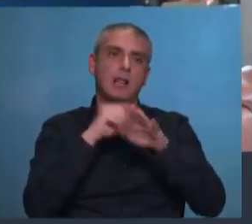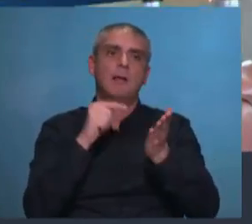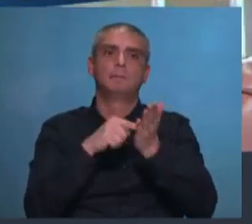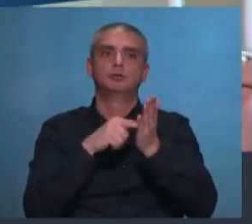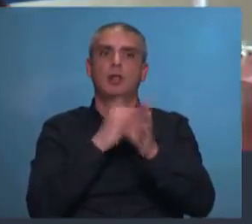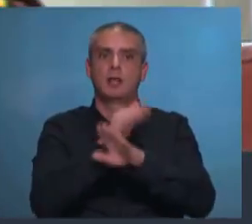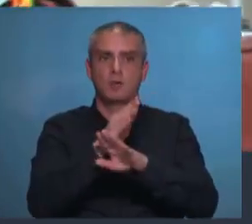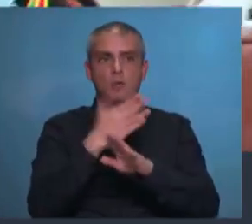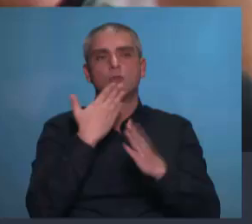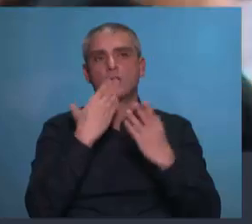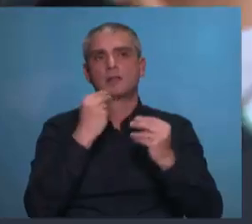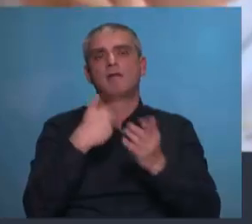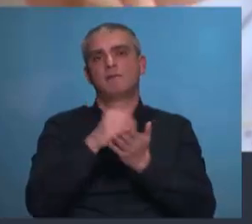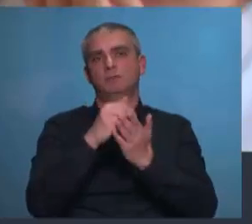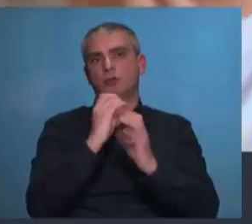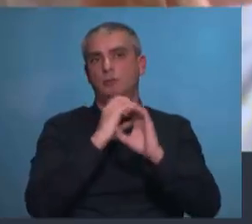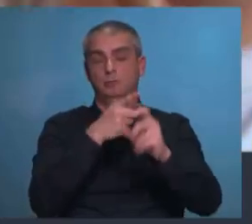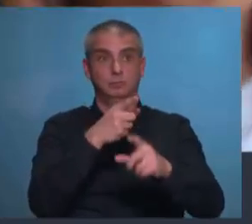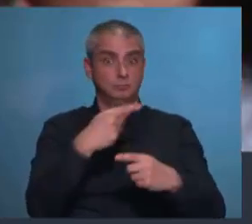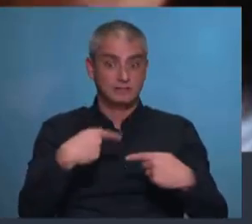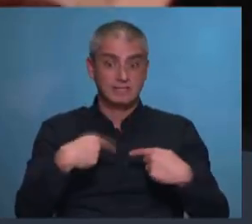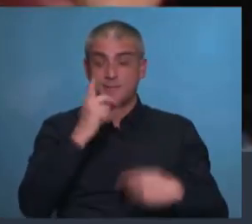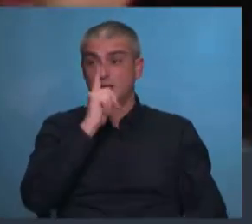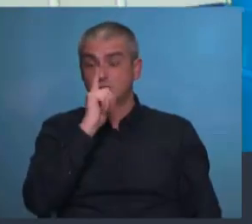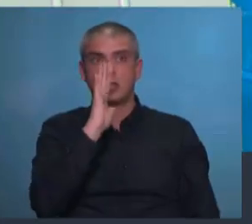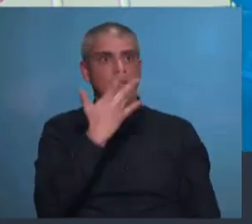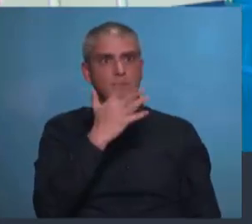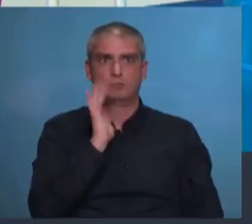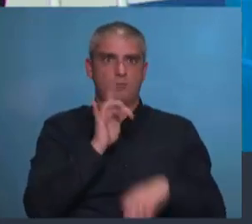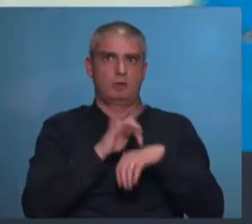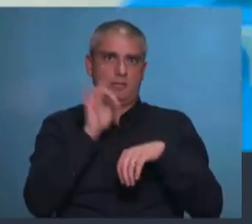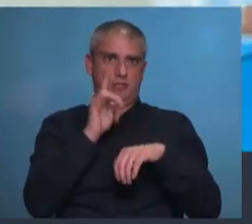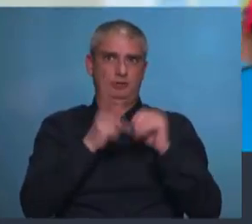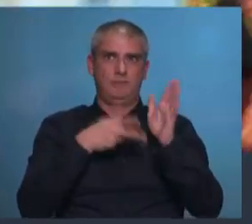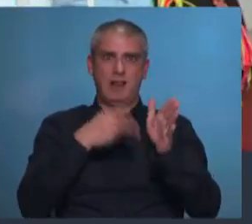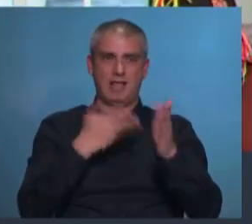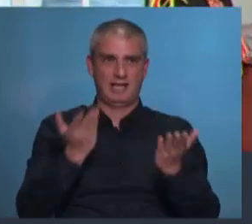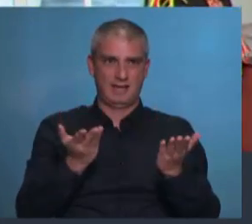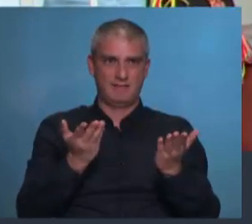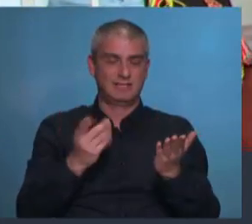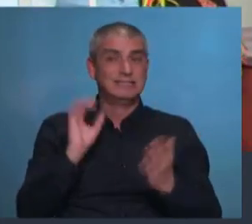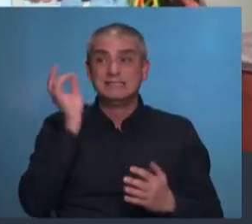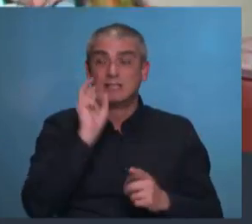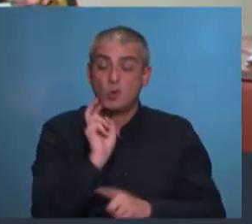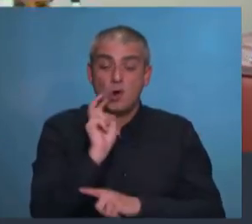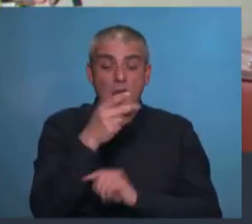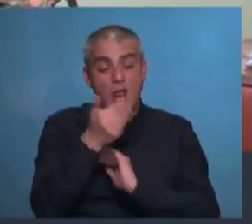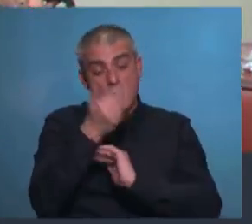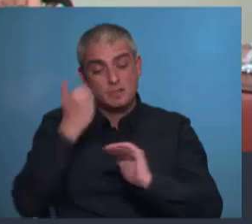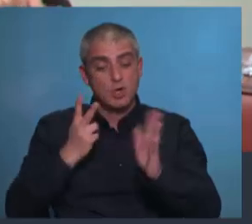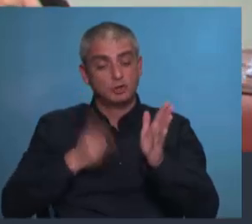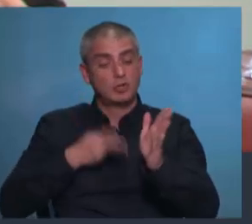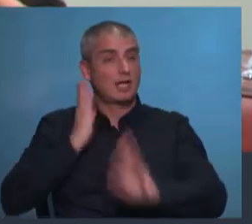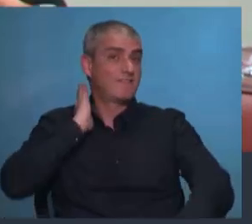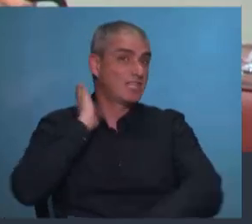עונה בהמשך נסיעתה. הימים ראשון וחמישי רגישים במיוחד ברכבת. הסיכוי לעלות מראש לרכבות